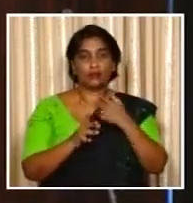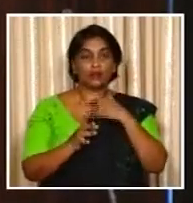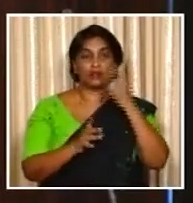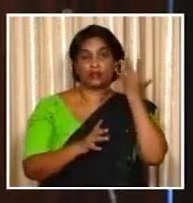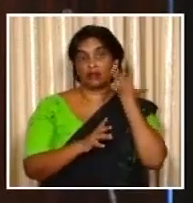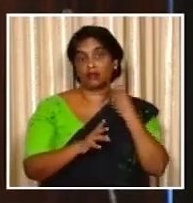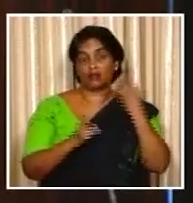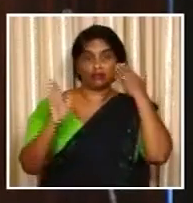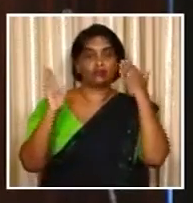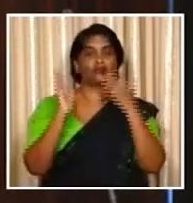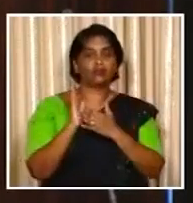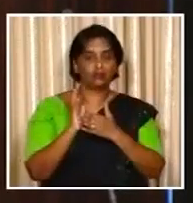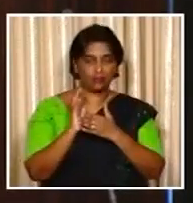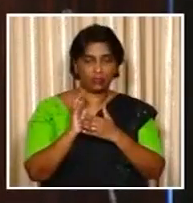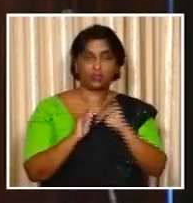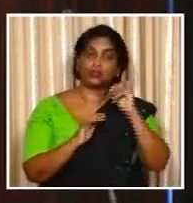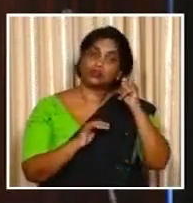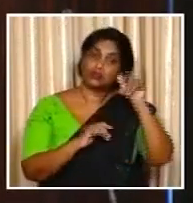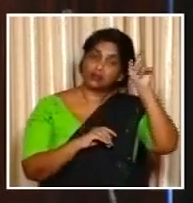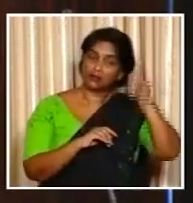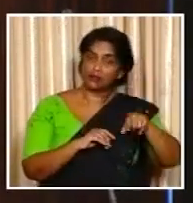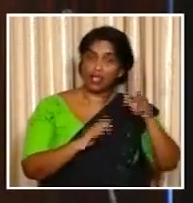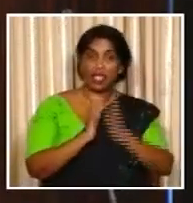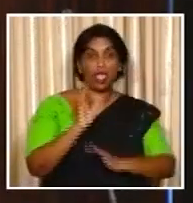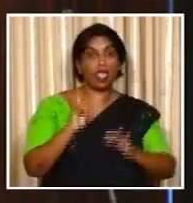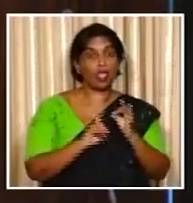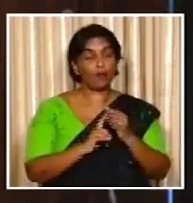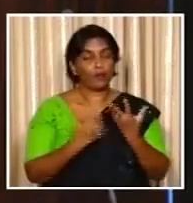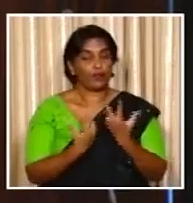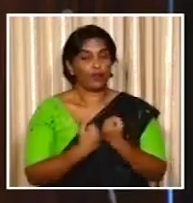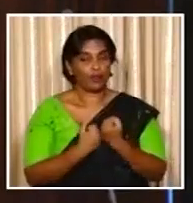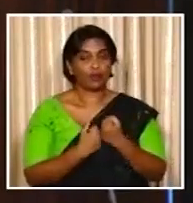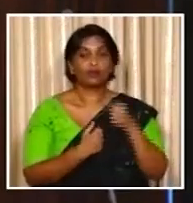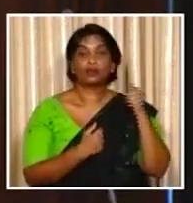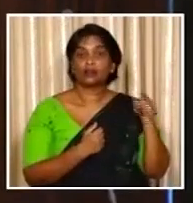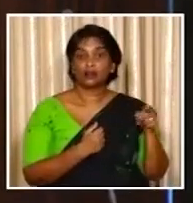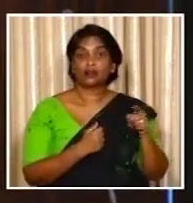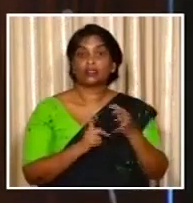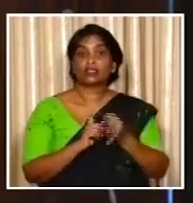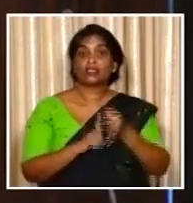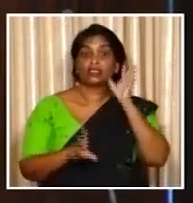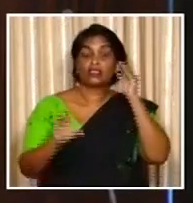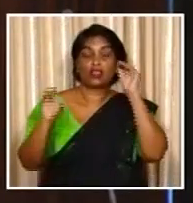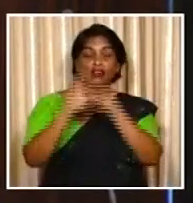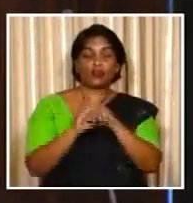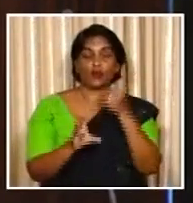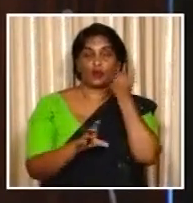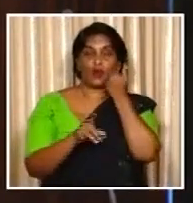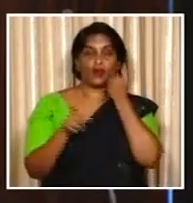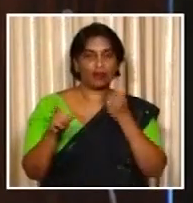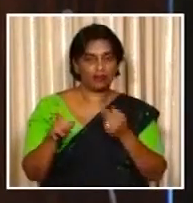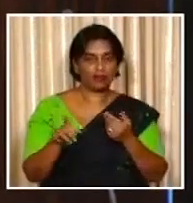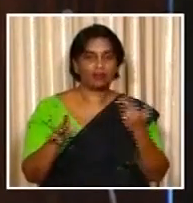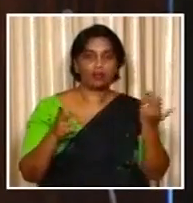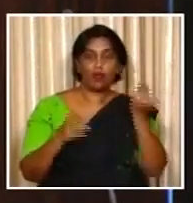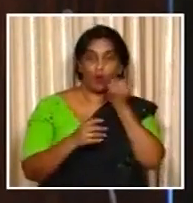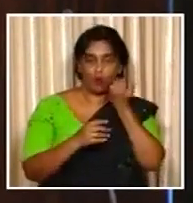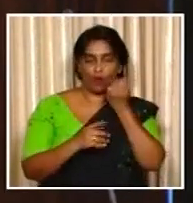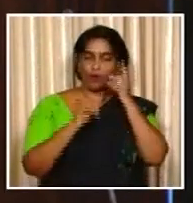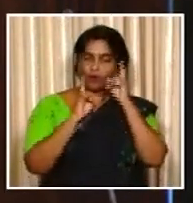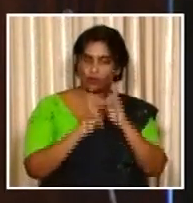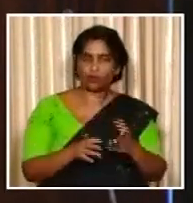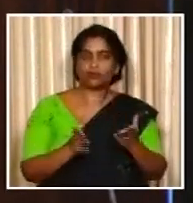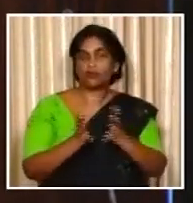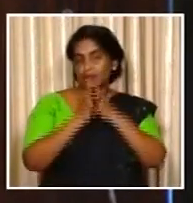වෙන්න උනේනවා සමාරයට ඇමති වෙන්න උනේනවා මෙතුමට ඇල්ල තියෙන ජනාධිපති වෙන්න උන ඕම උනගත්තුවා හිටියනේ